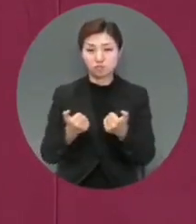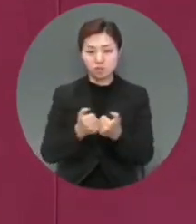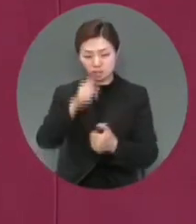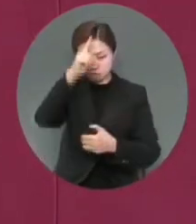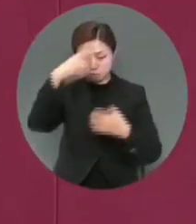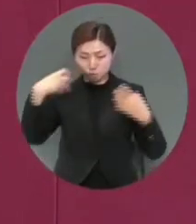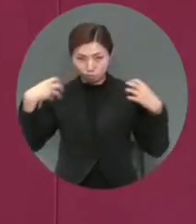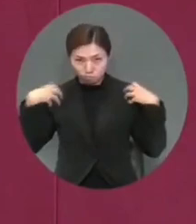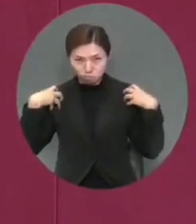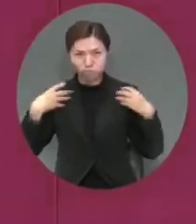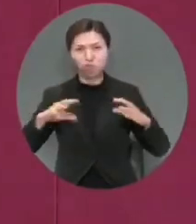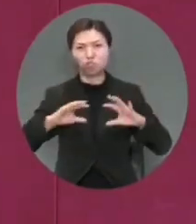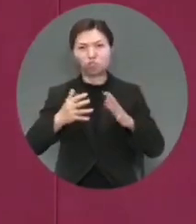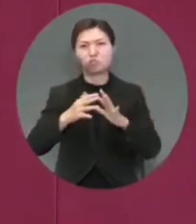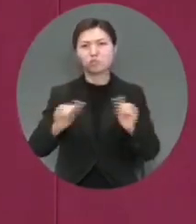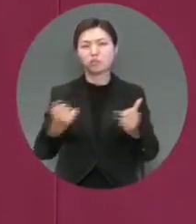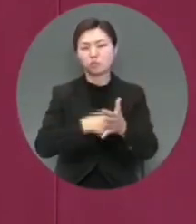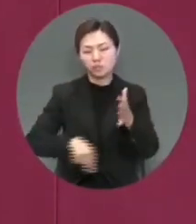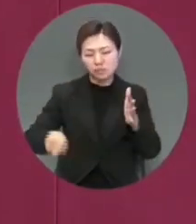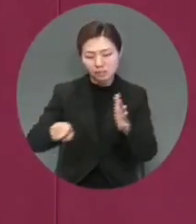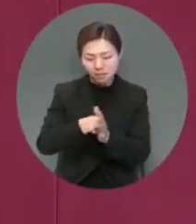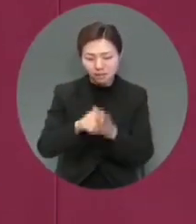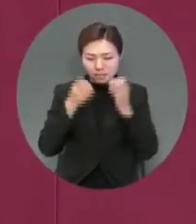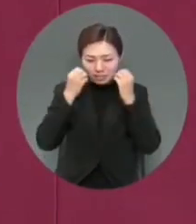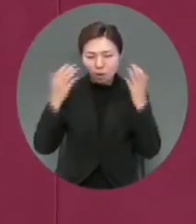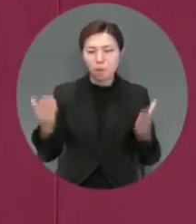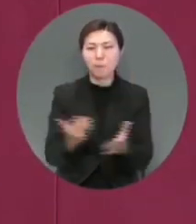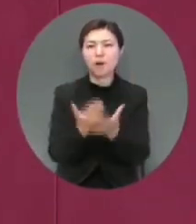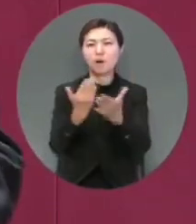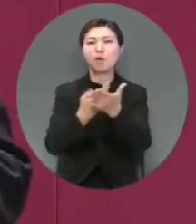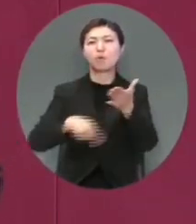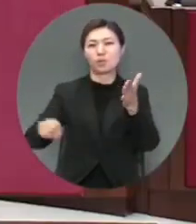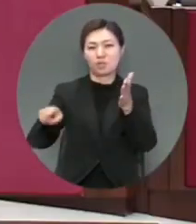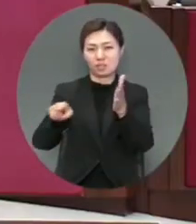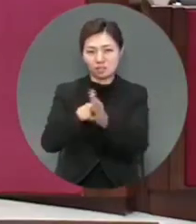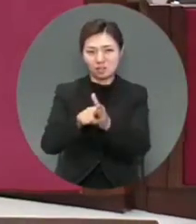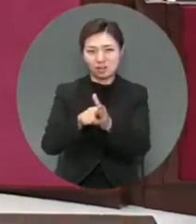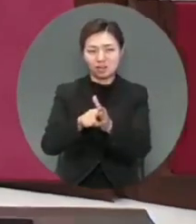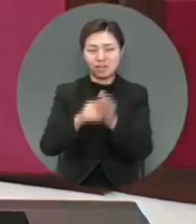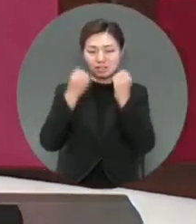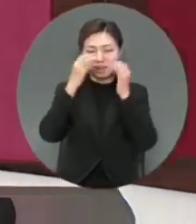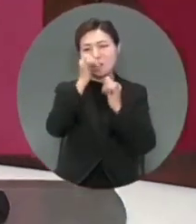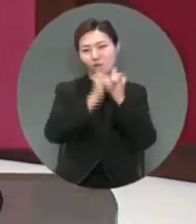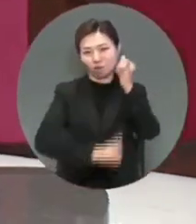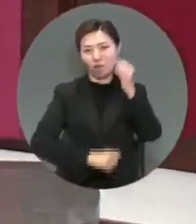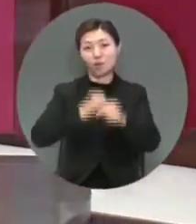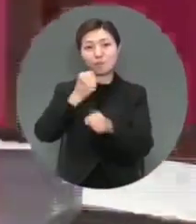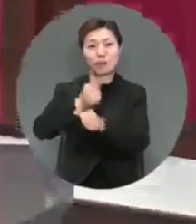새로운 도약의 역사를 만들어 갑시다. 대단히 감사합니다.